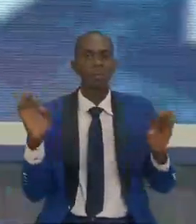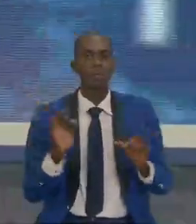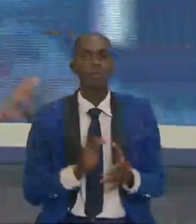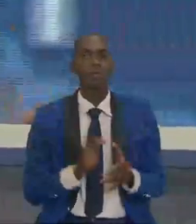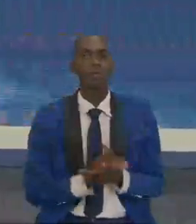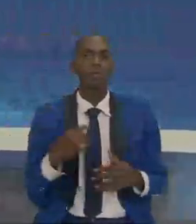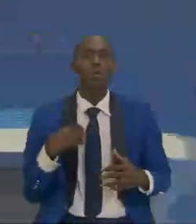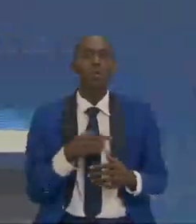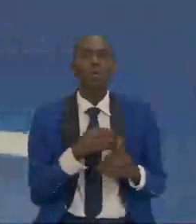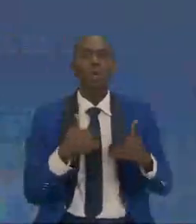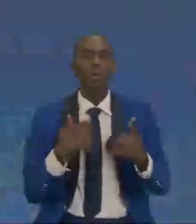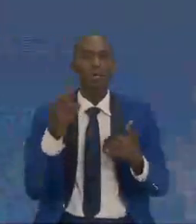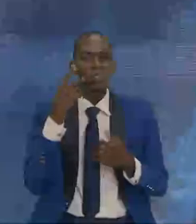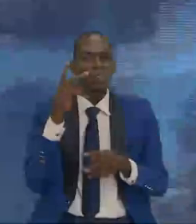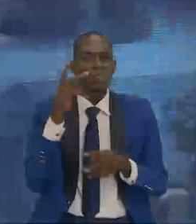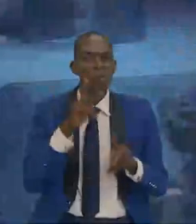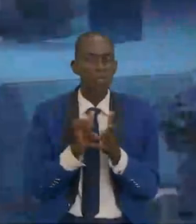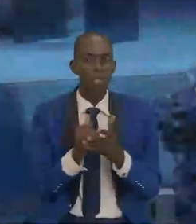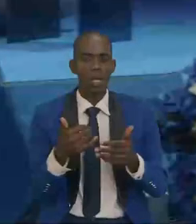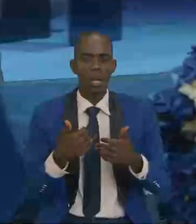nous les avons vus délivrés et affranchis.